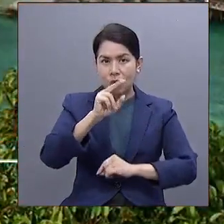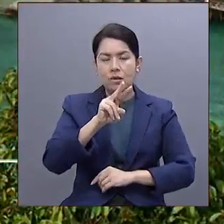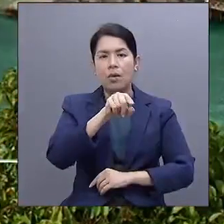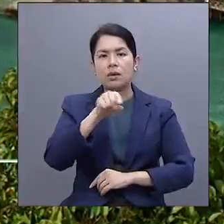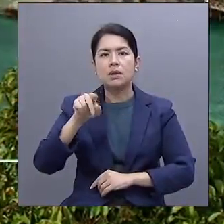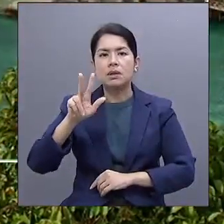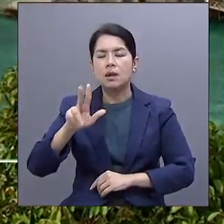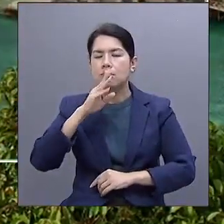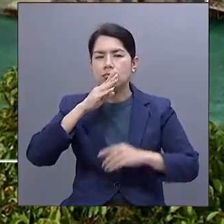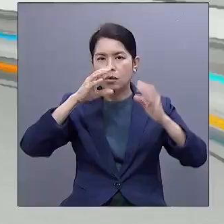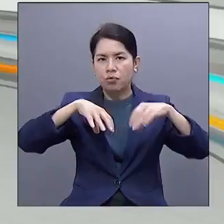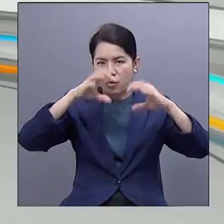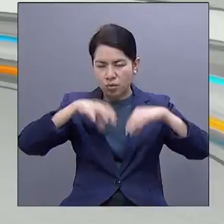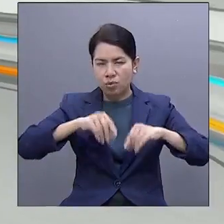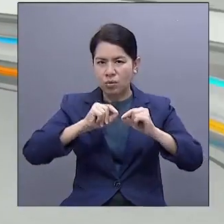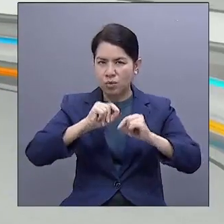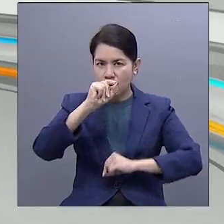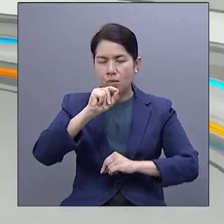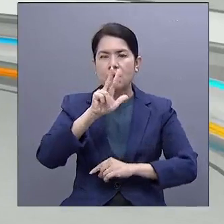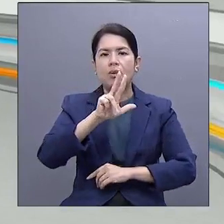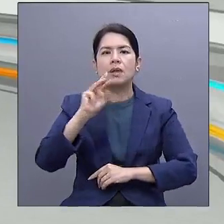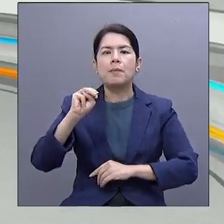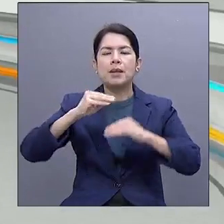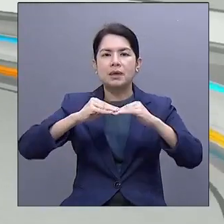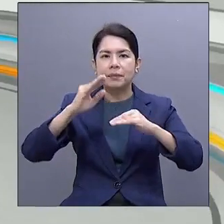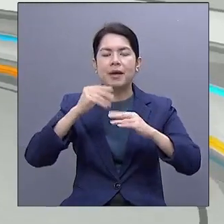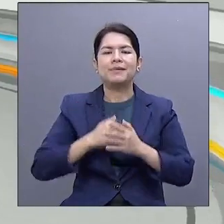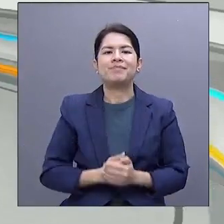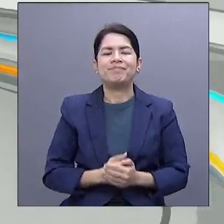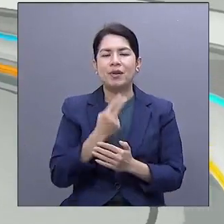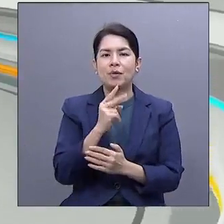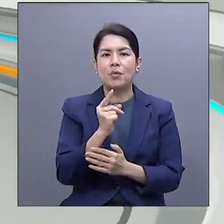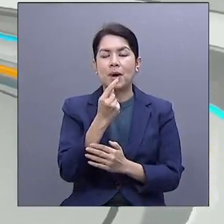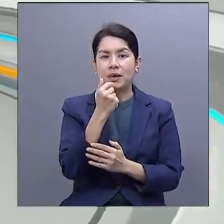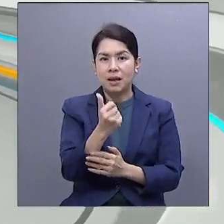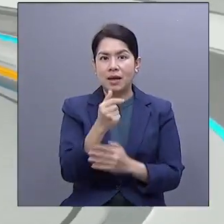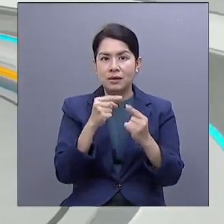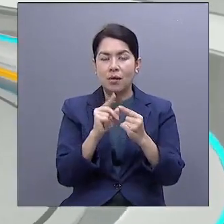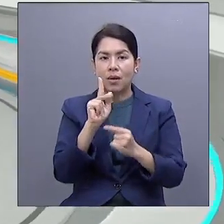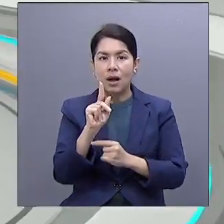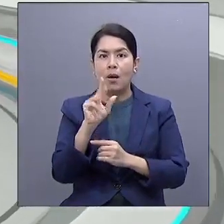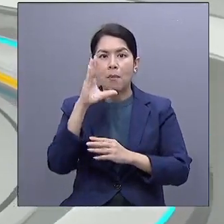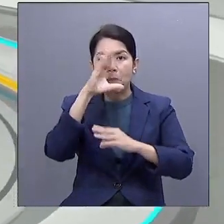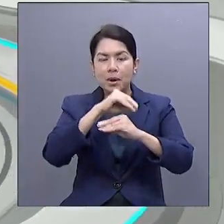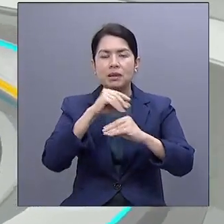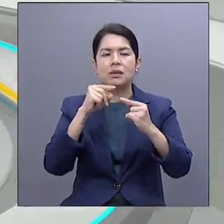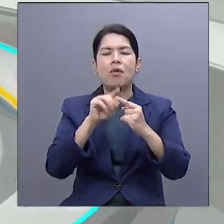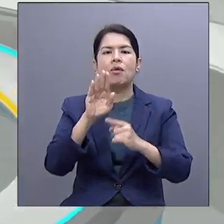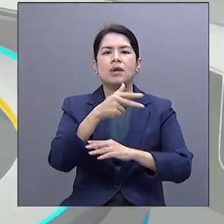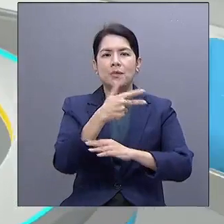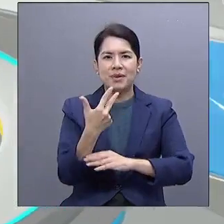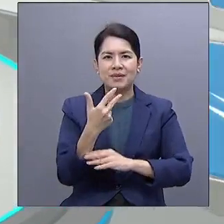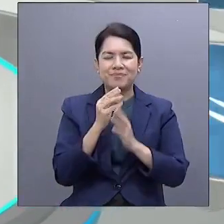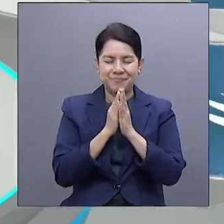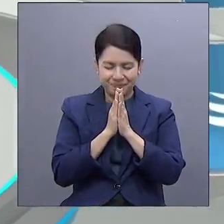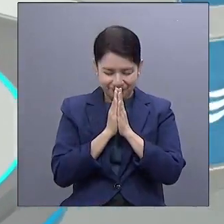องคลื่นสูงมากกว่า3เมตรค่ะและกลับมาติดตามข่าวพยากรณ์อากาศได้ใหม่ในช่วงข่าวค่ำมิติใหม่เวลาก่อน2ทุ่มสวัสดีค่ะ